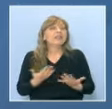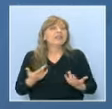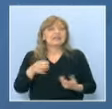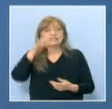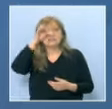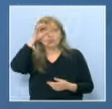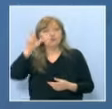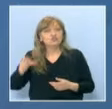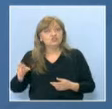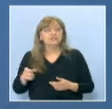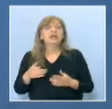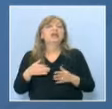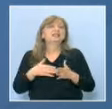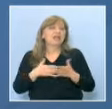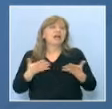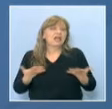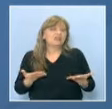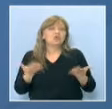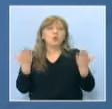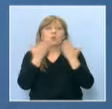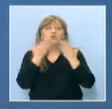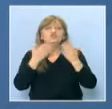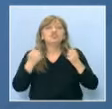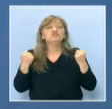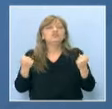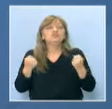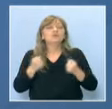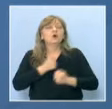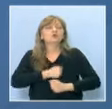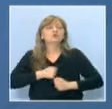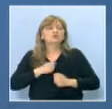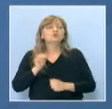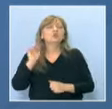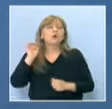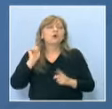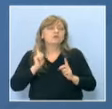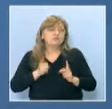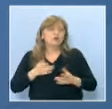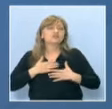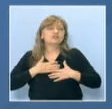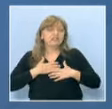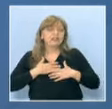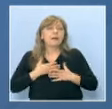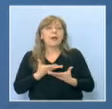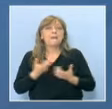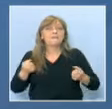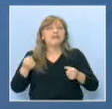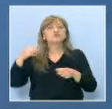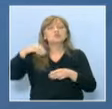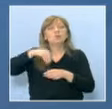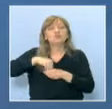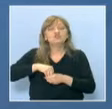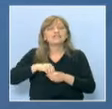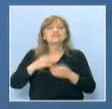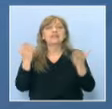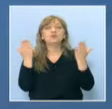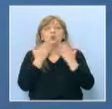училищният живот трудно би могъл да бъде описан без участието на училищно